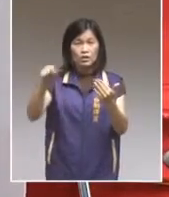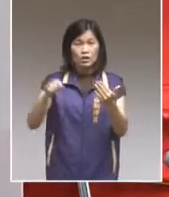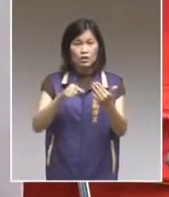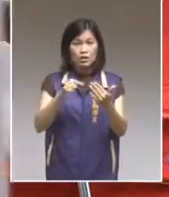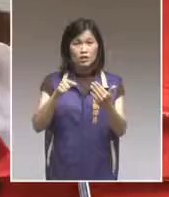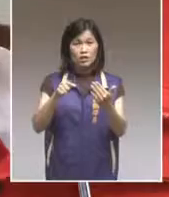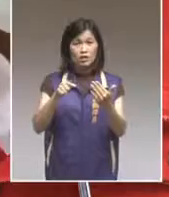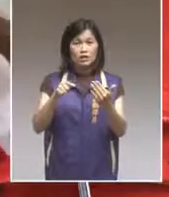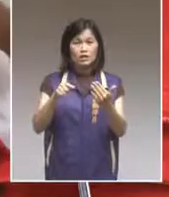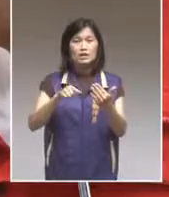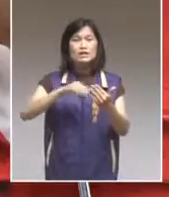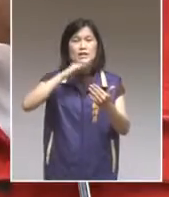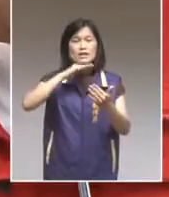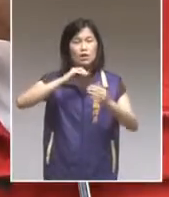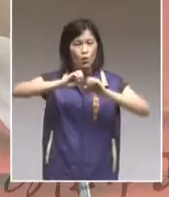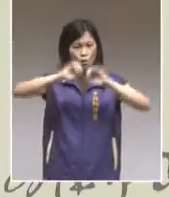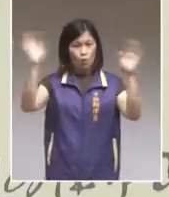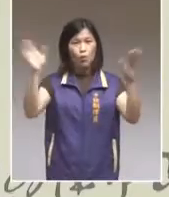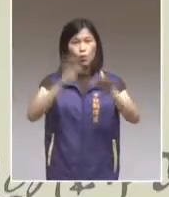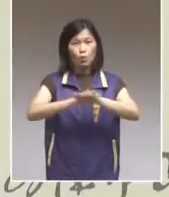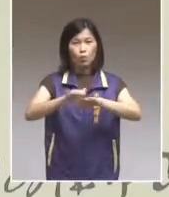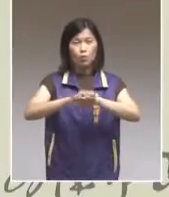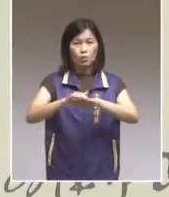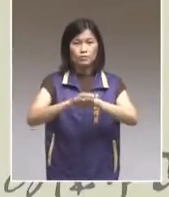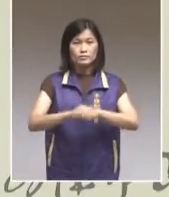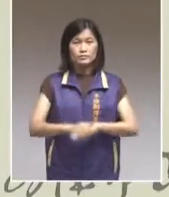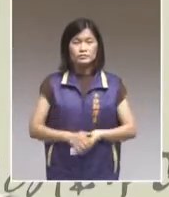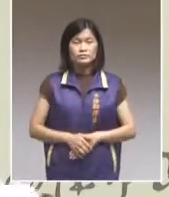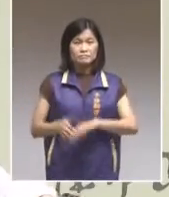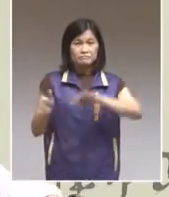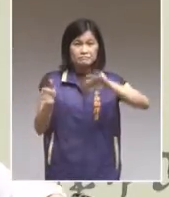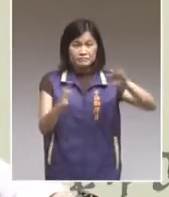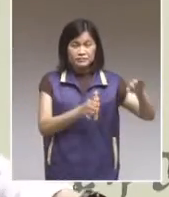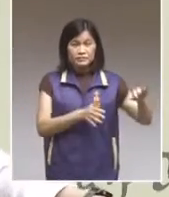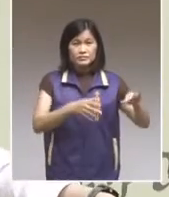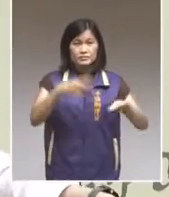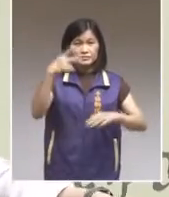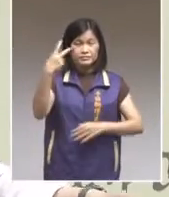同样的也会等一下会公布，那另外一个。